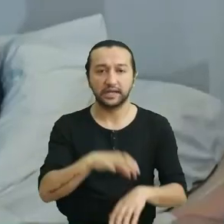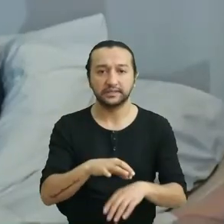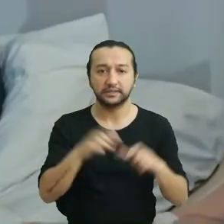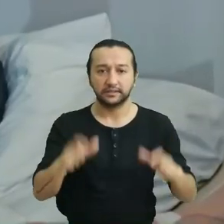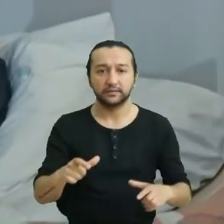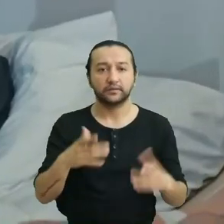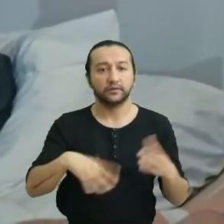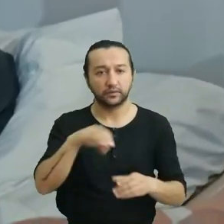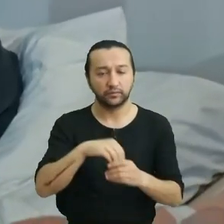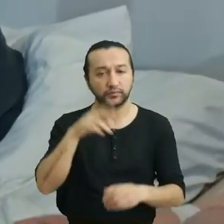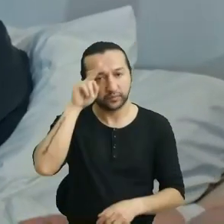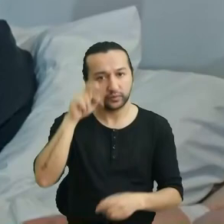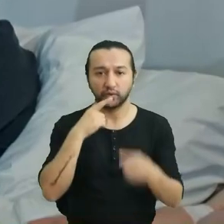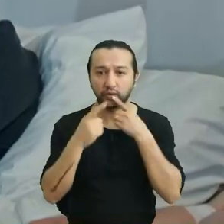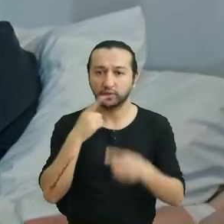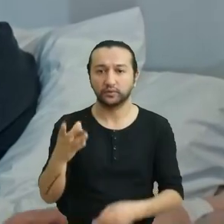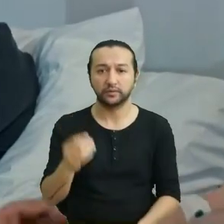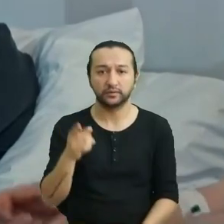Hastanenin psikoloğuyla konuştular.